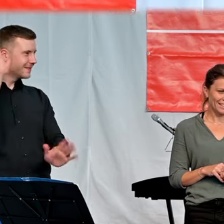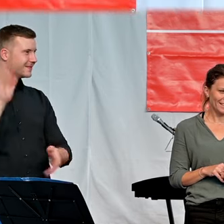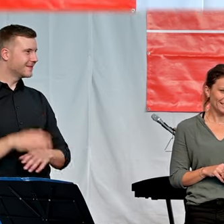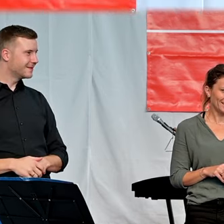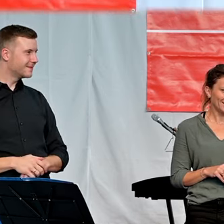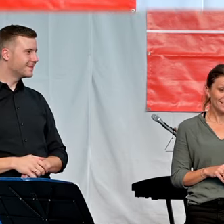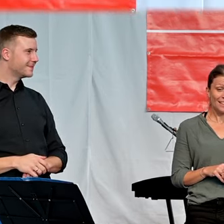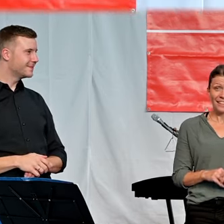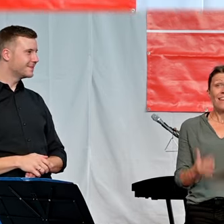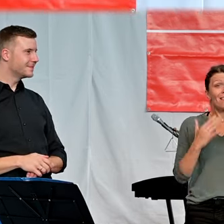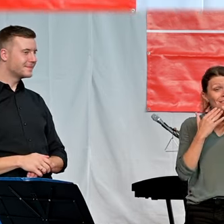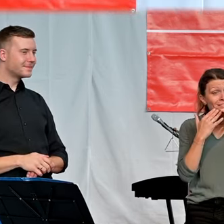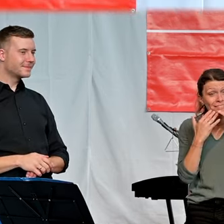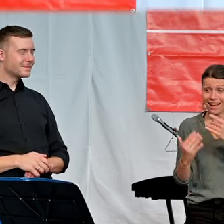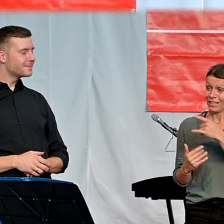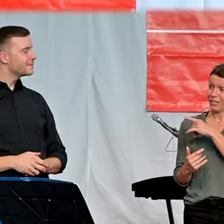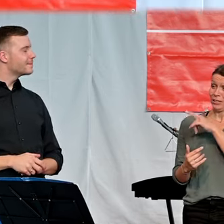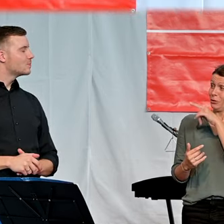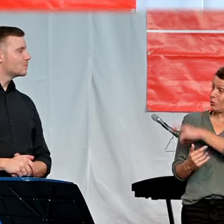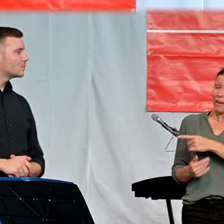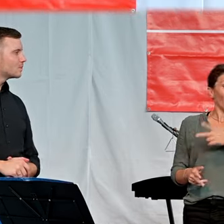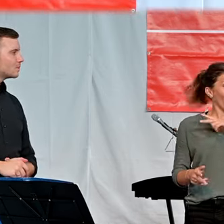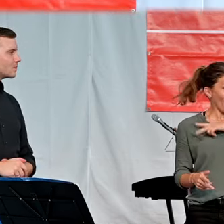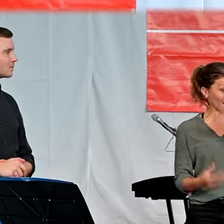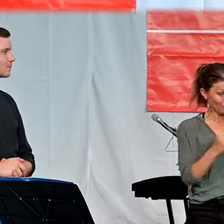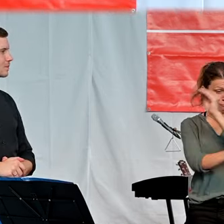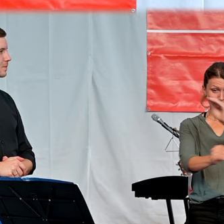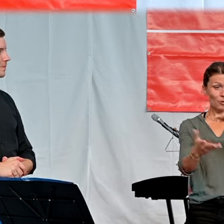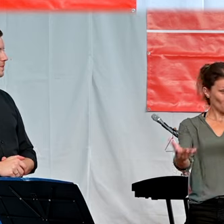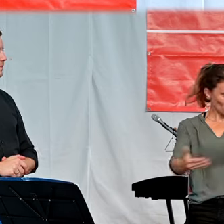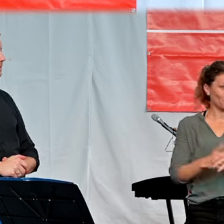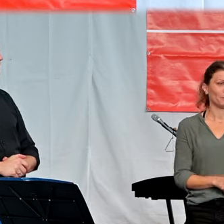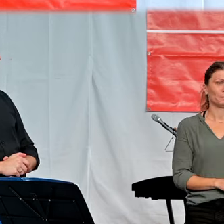Vielen Dank für die Ehrlichkeit an der Stelle.